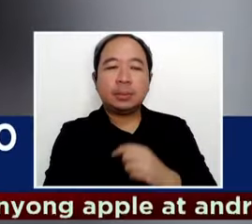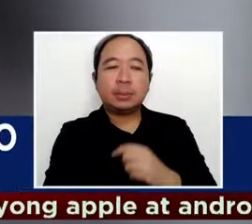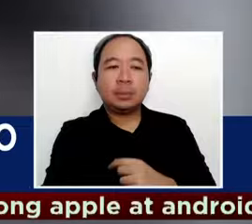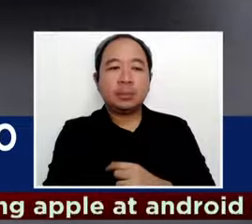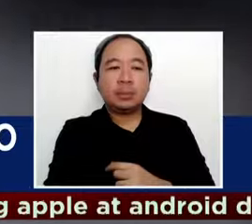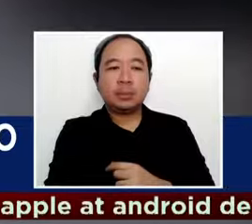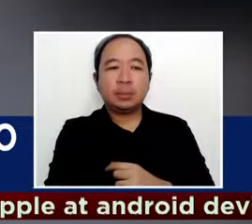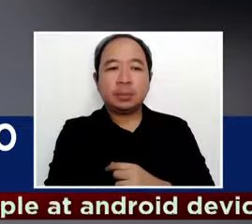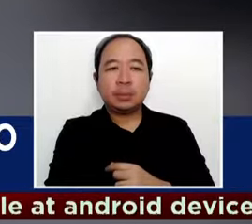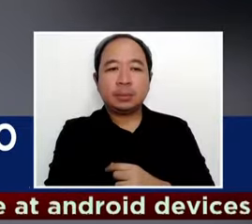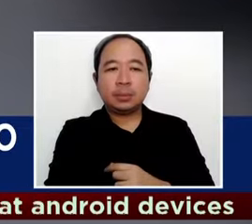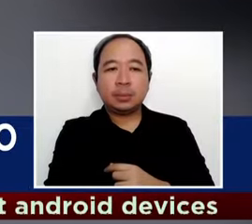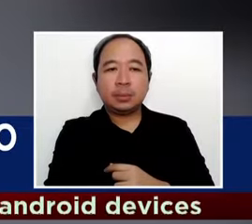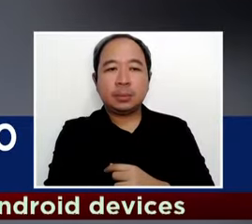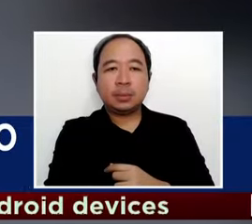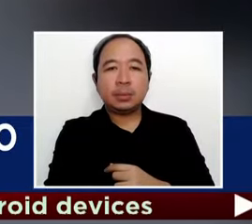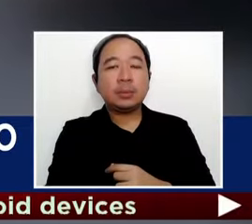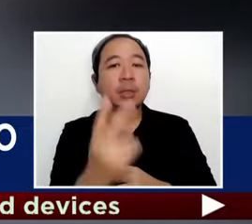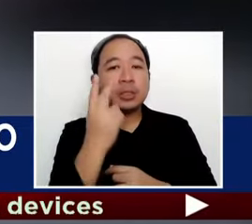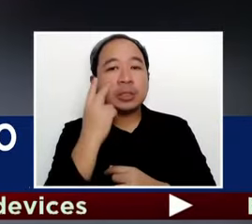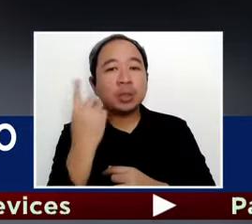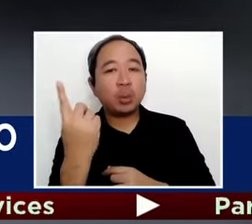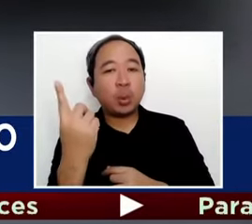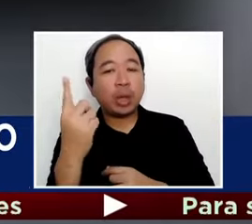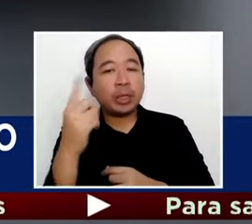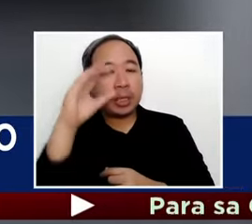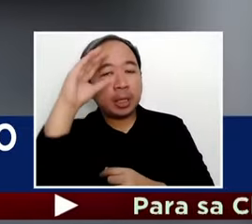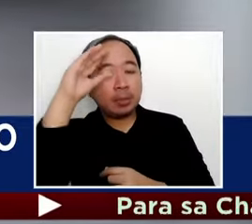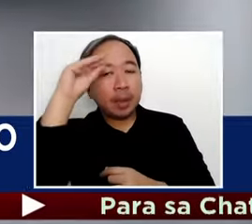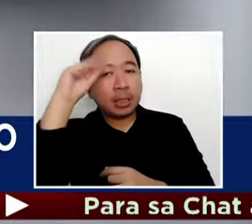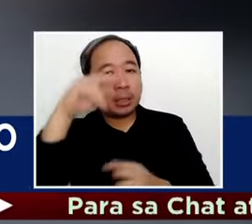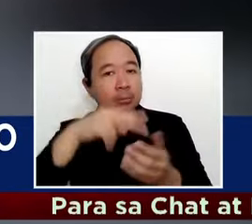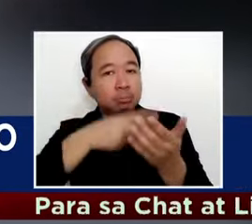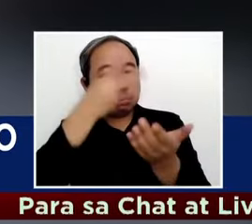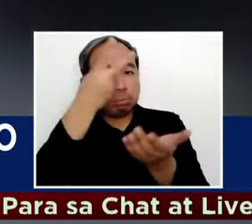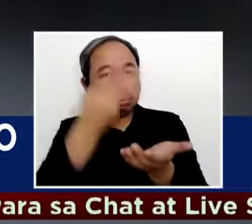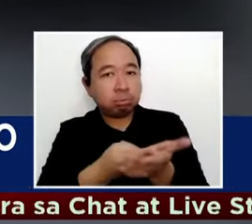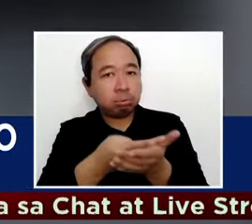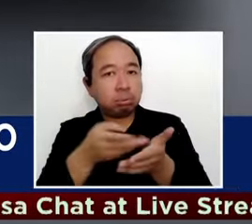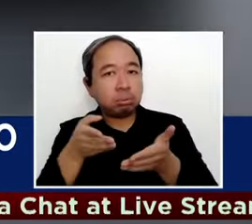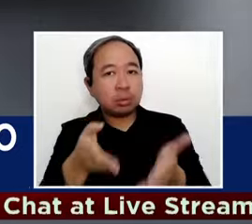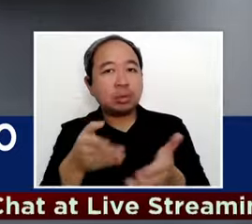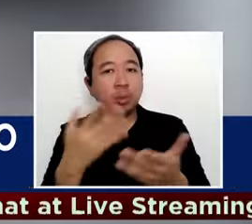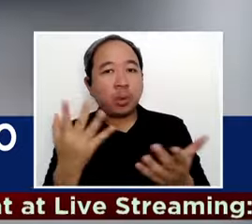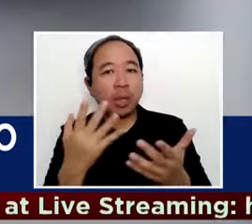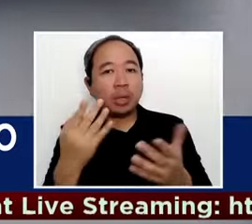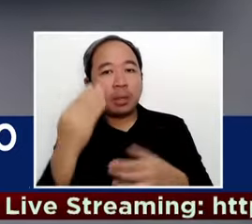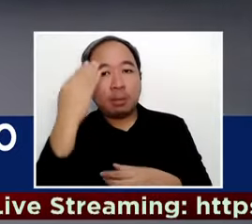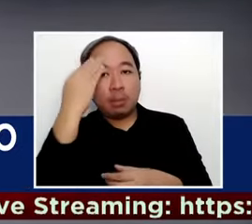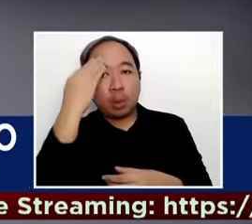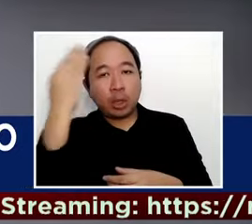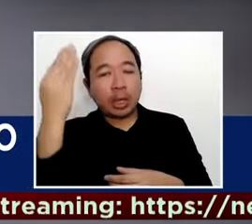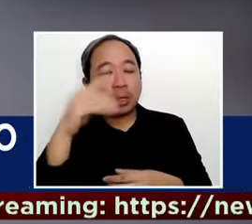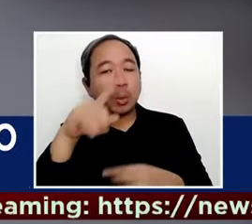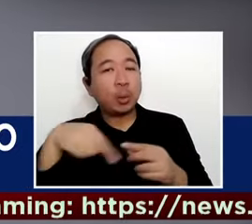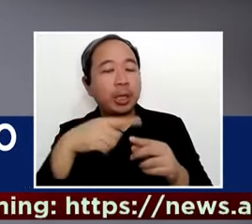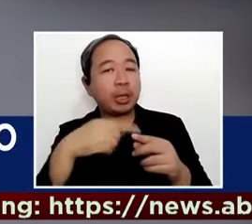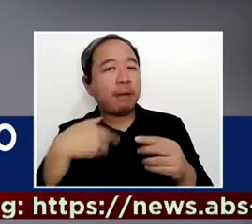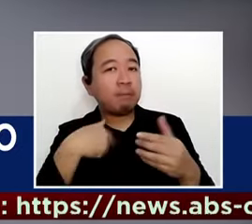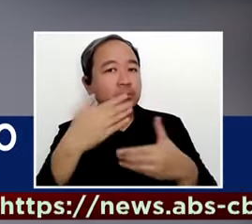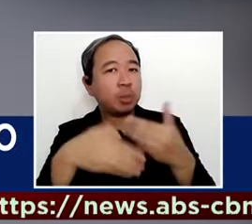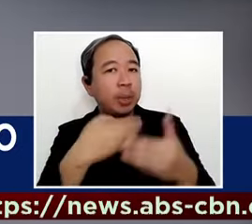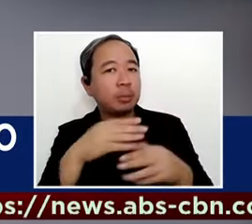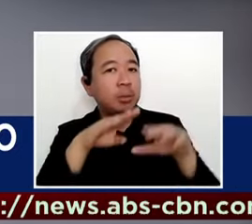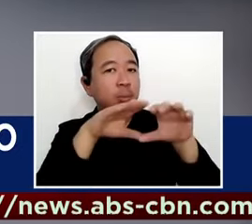Napadapa sa kalsadang lalaking ito habang inaaresto ng mga tauhan ng Mekawayan Police sa isang entrapment operation sa Barangay Perez sa